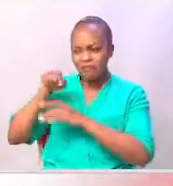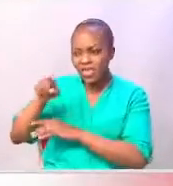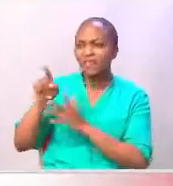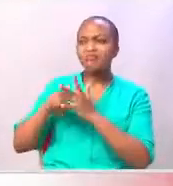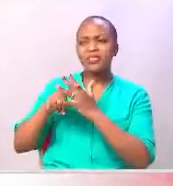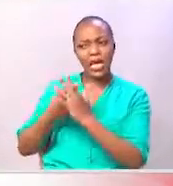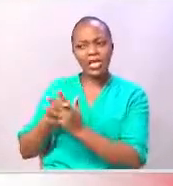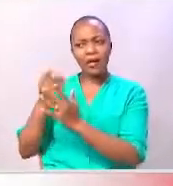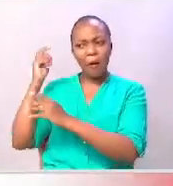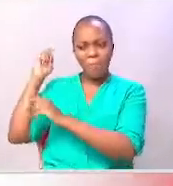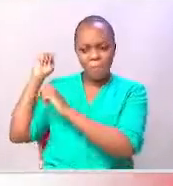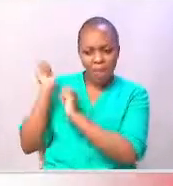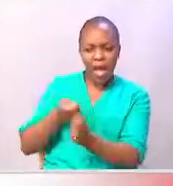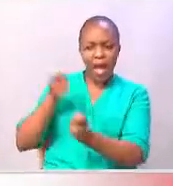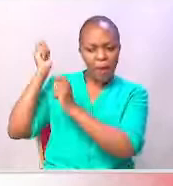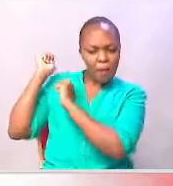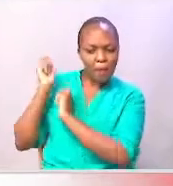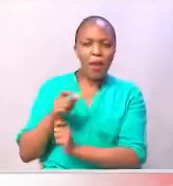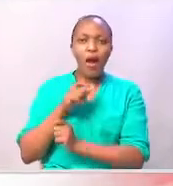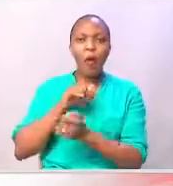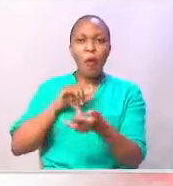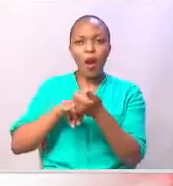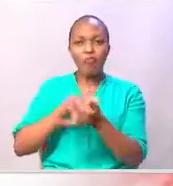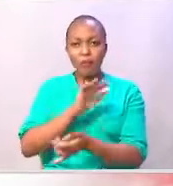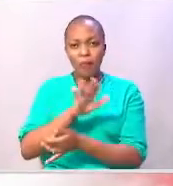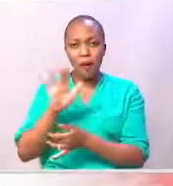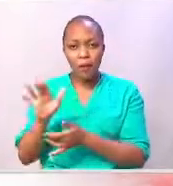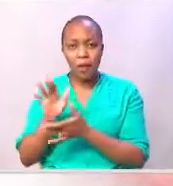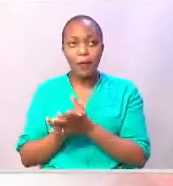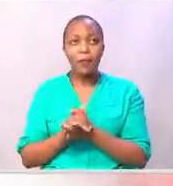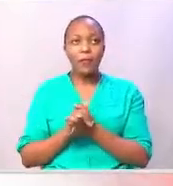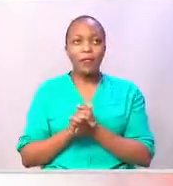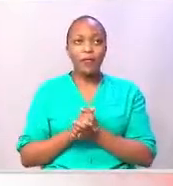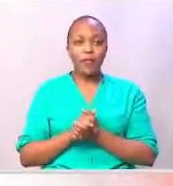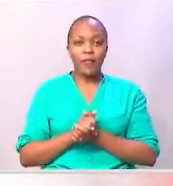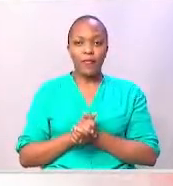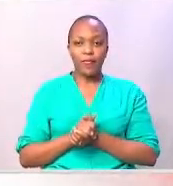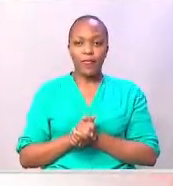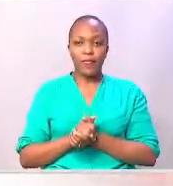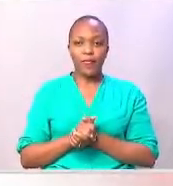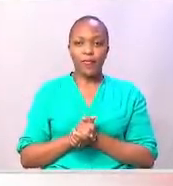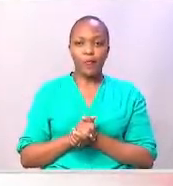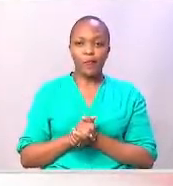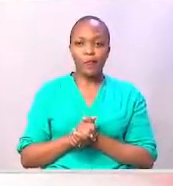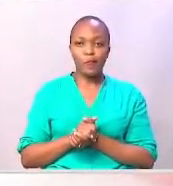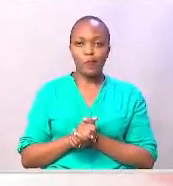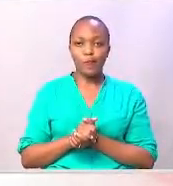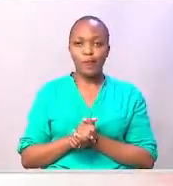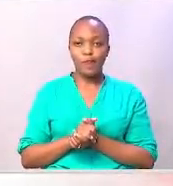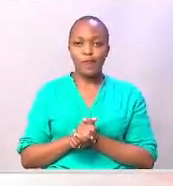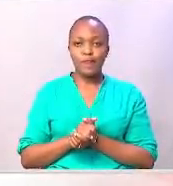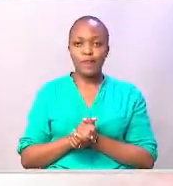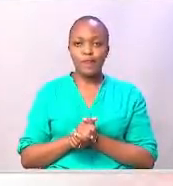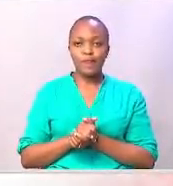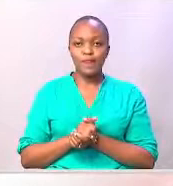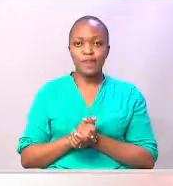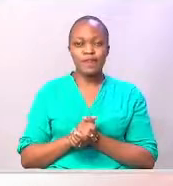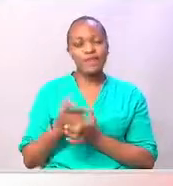shoka. Alikuwa anataka kurepu mjezana wake, ndio walianza na vita hapo na bibi yake.